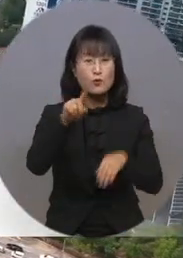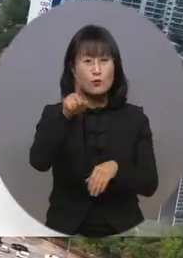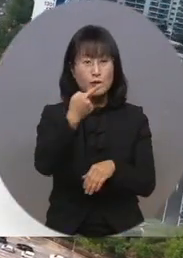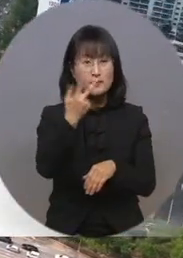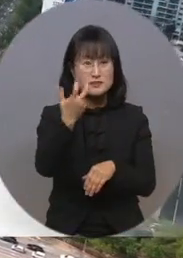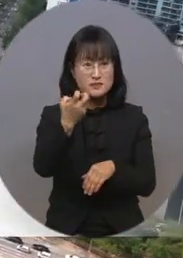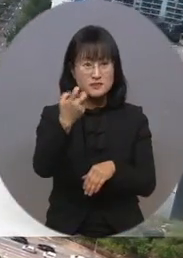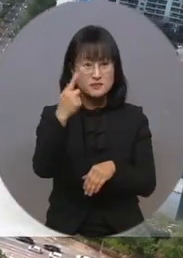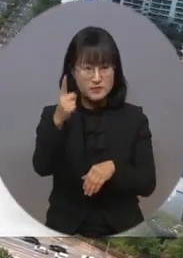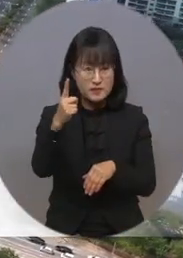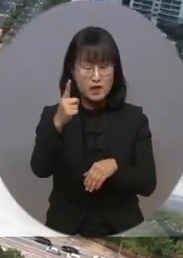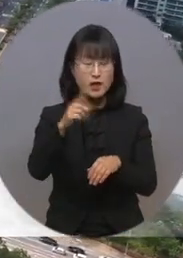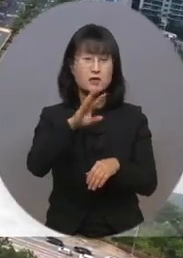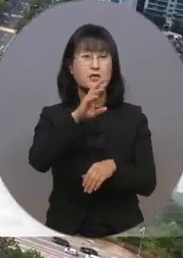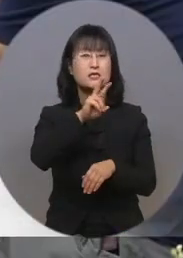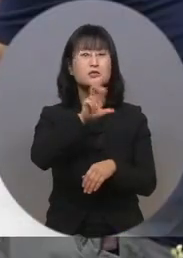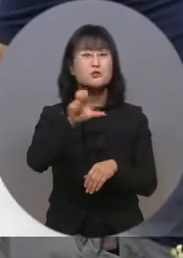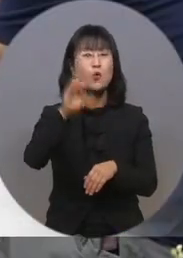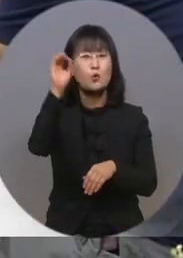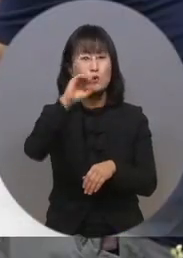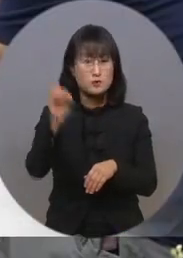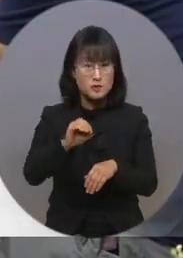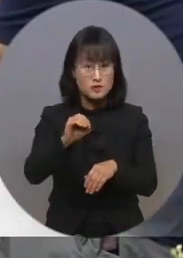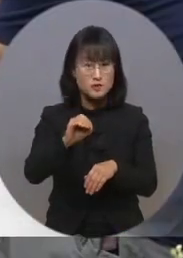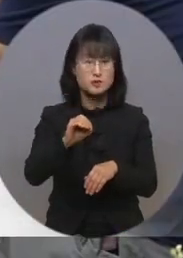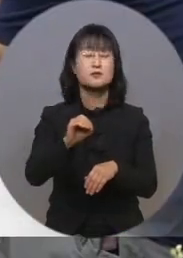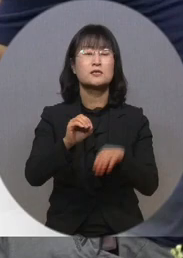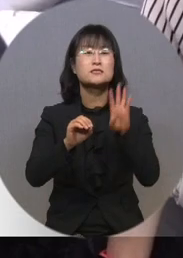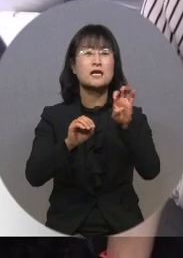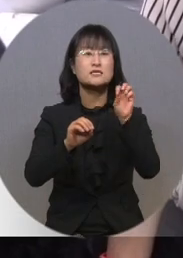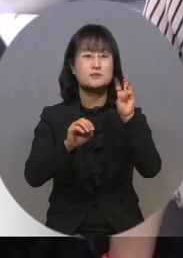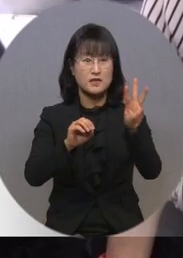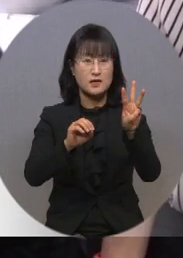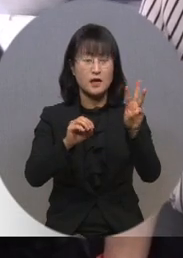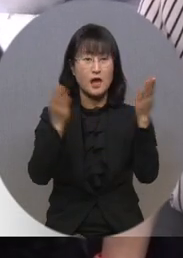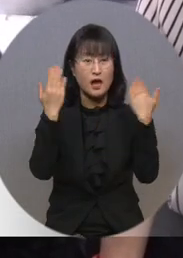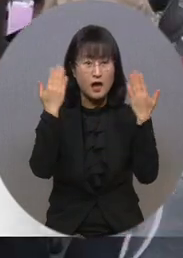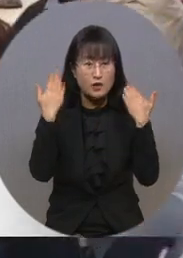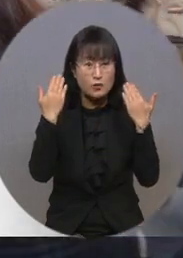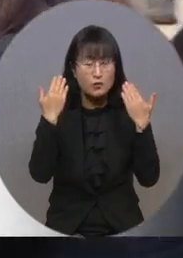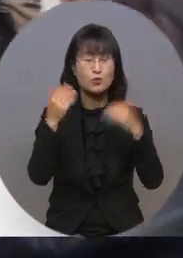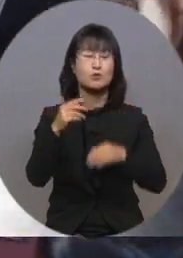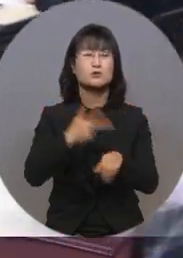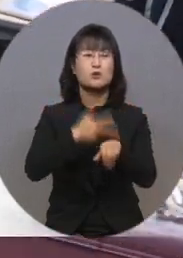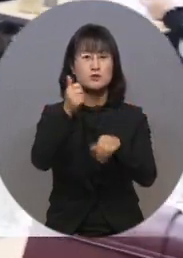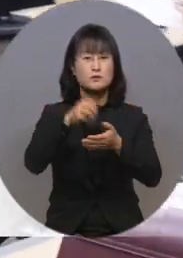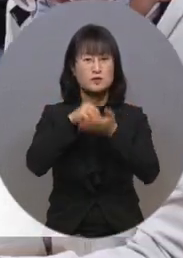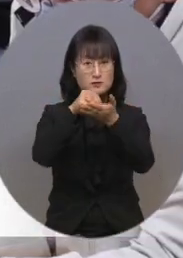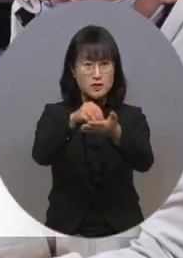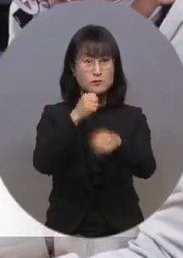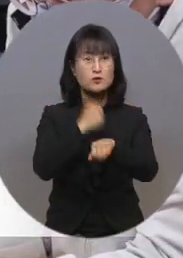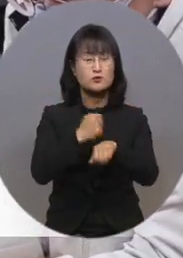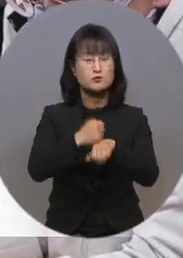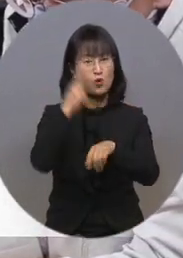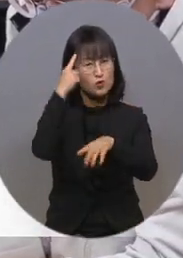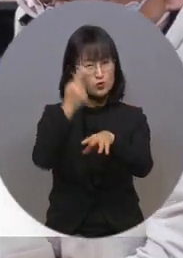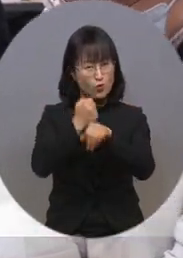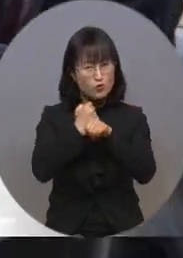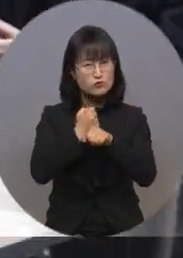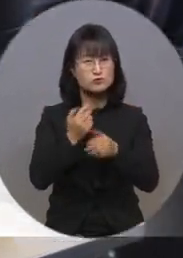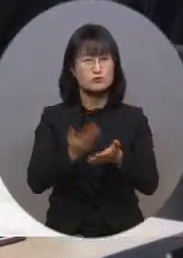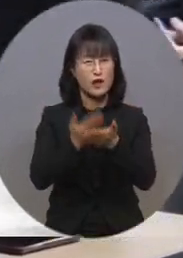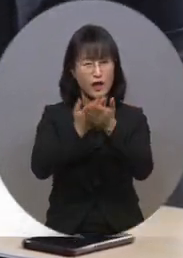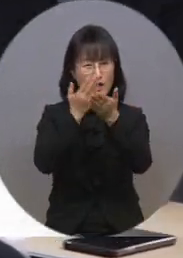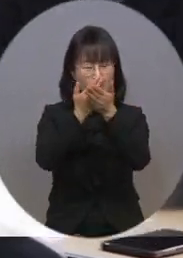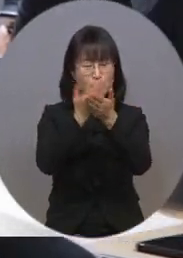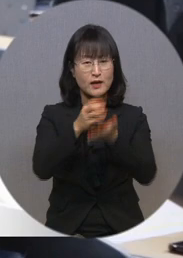무려 25%가 넘는 43개 학교 교사들의 자발적이고 적극적인 연구개발, 공유, 참여가 활발히